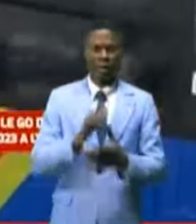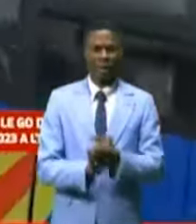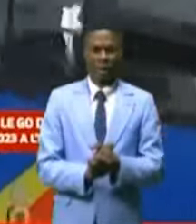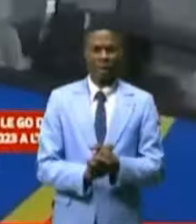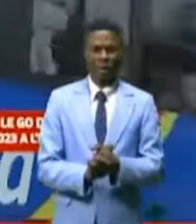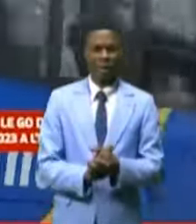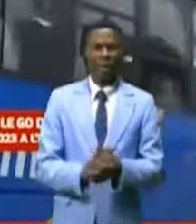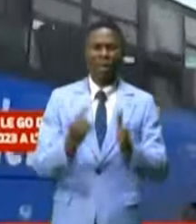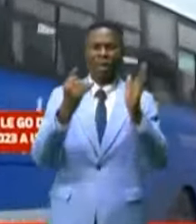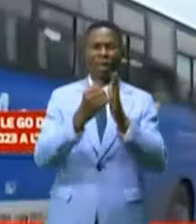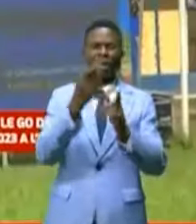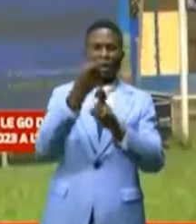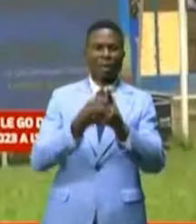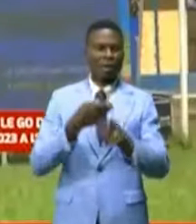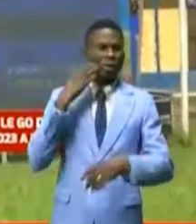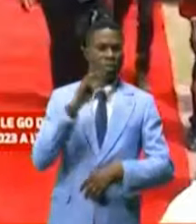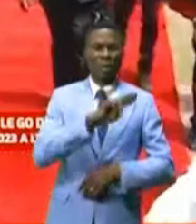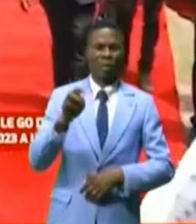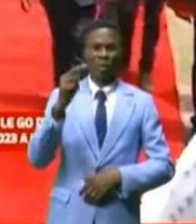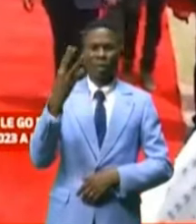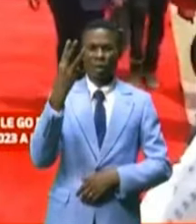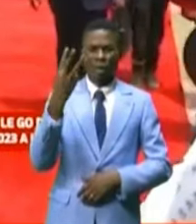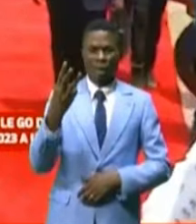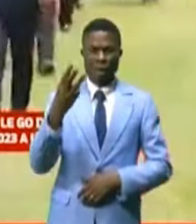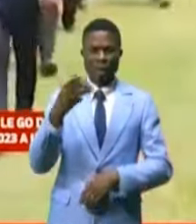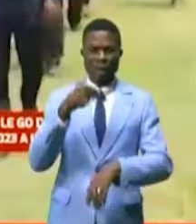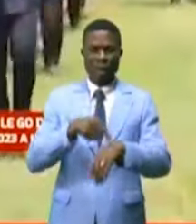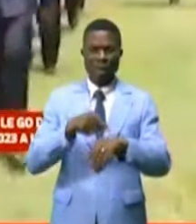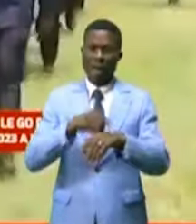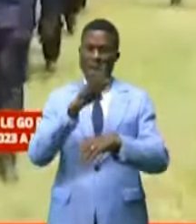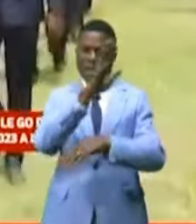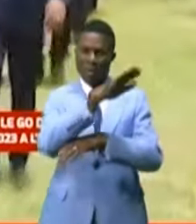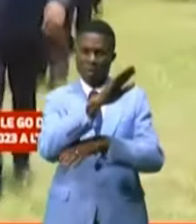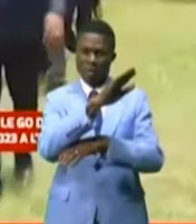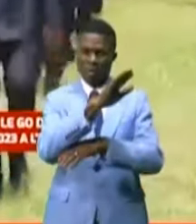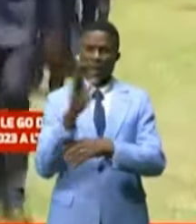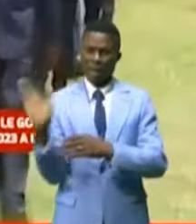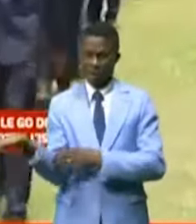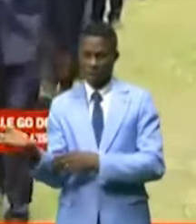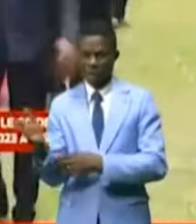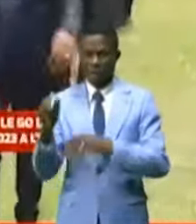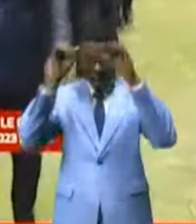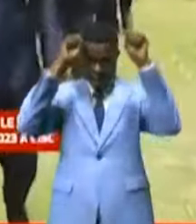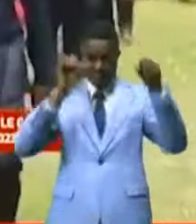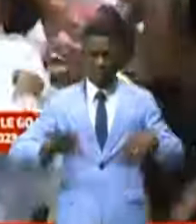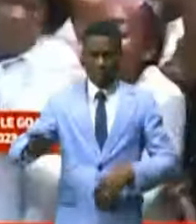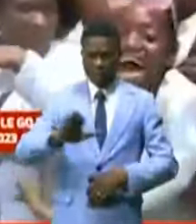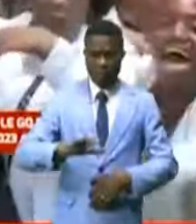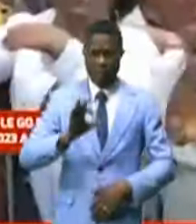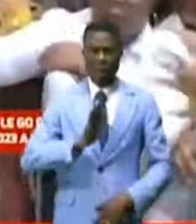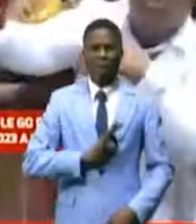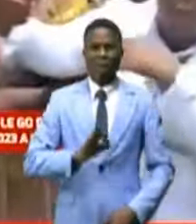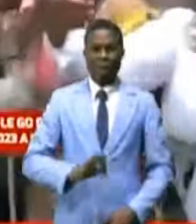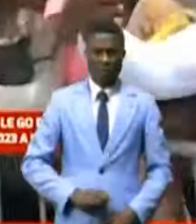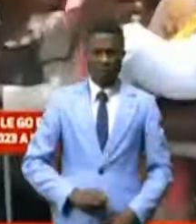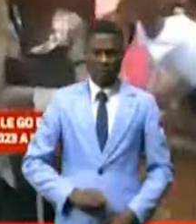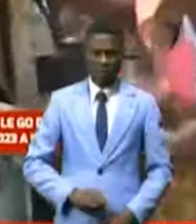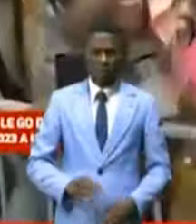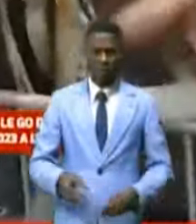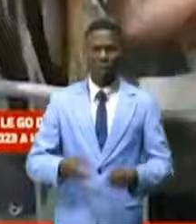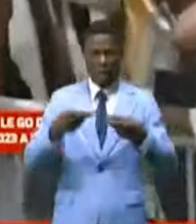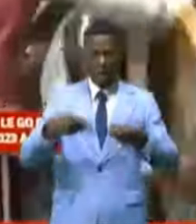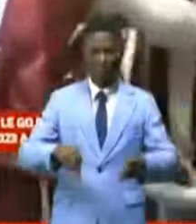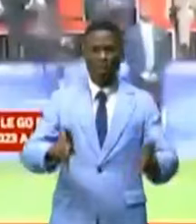C'était le 6 mars 2023. Aux heures d'avant-midi, que le chef de l'État Félix-Antoine Tshisekedi Tshilombo avait mis en